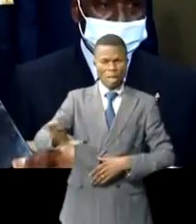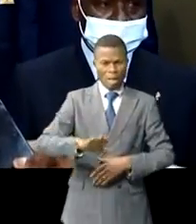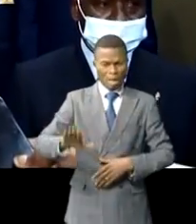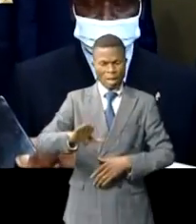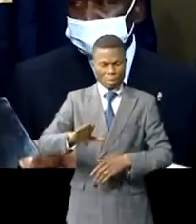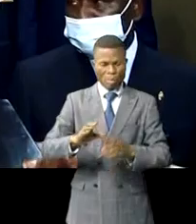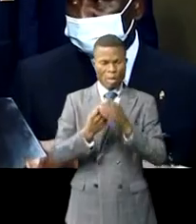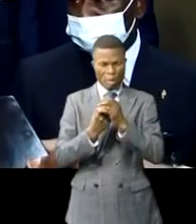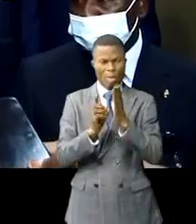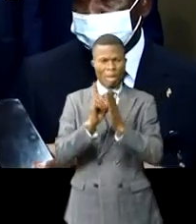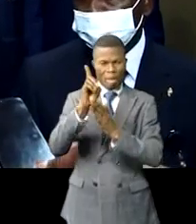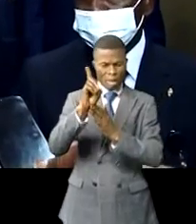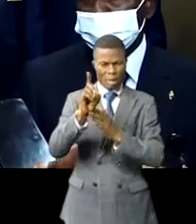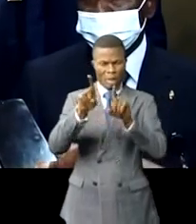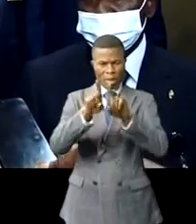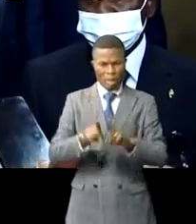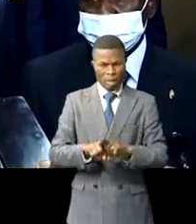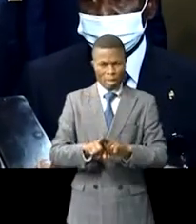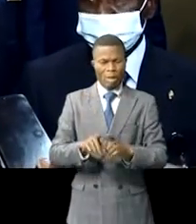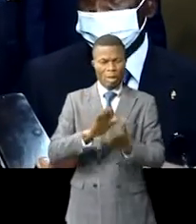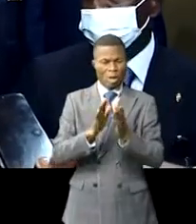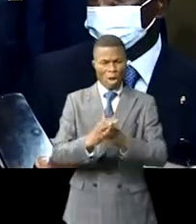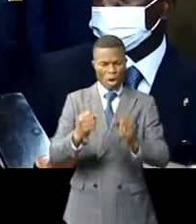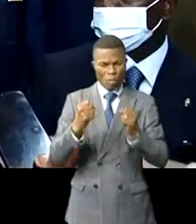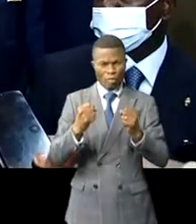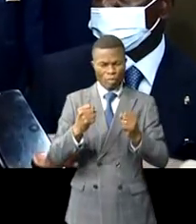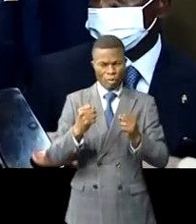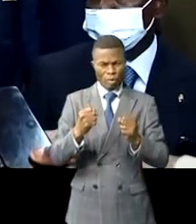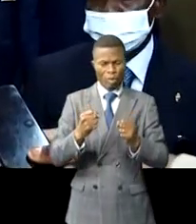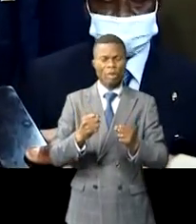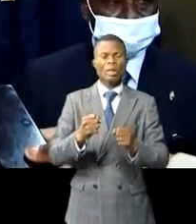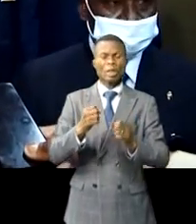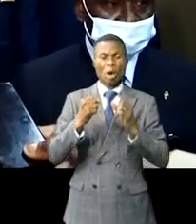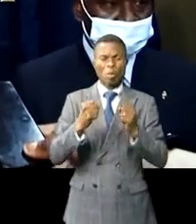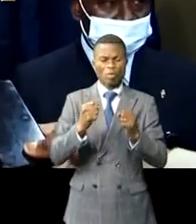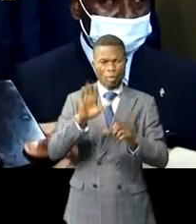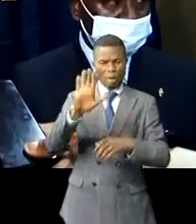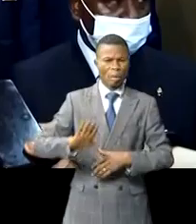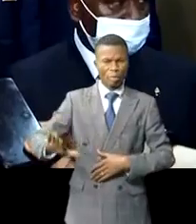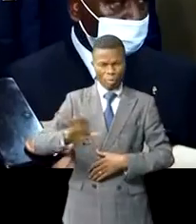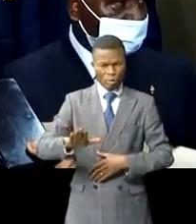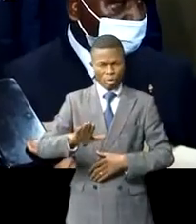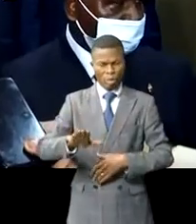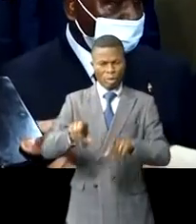de développement et qui sont solides dans leur souveraineté pour une